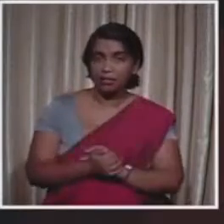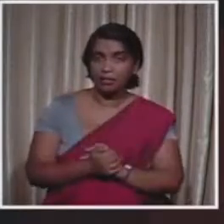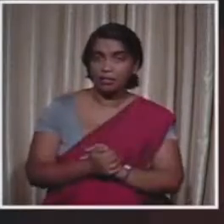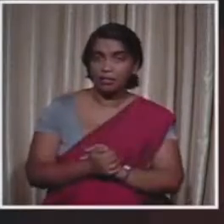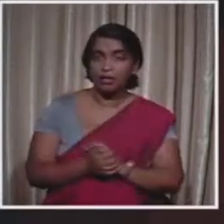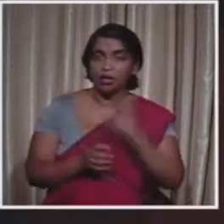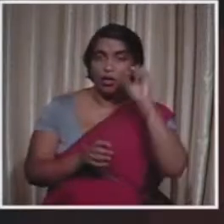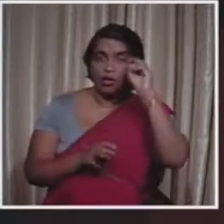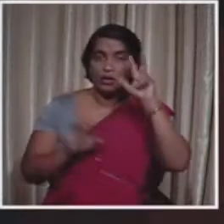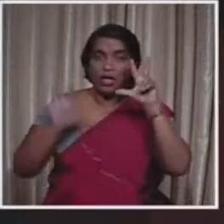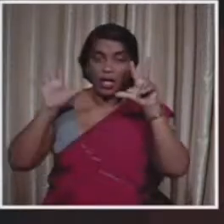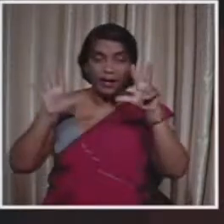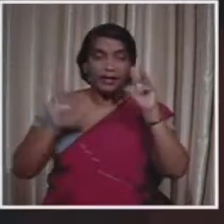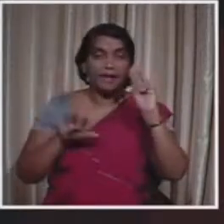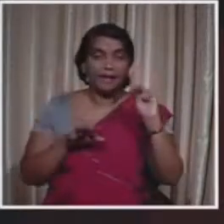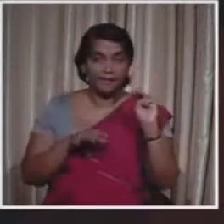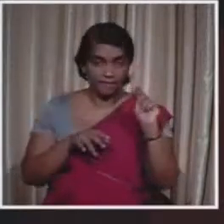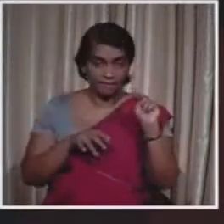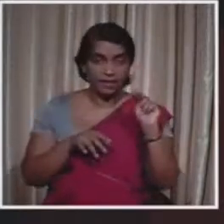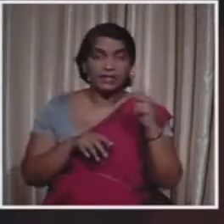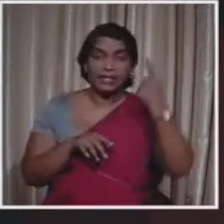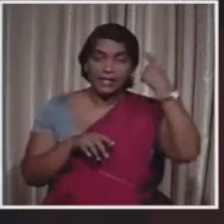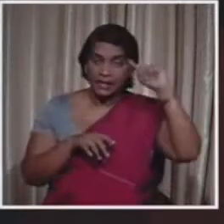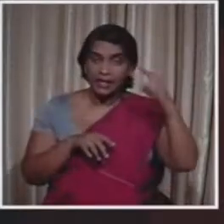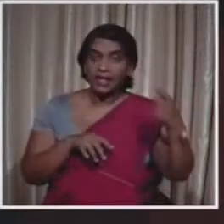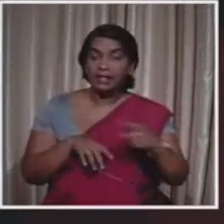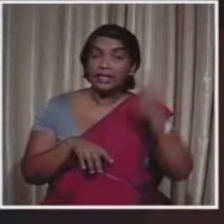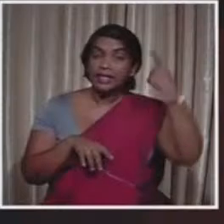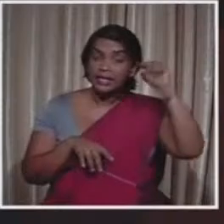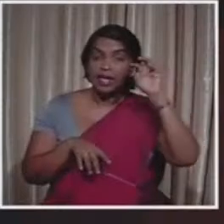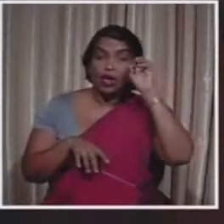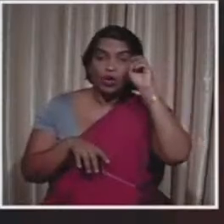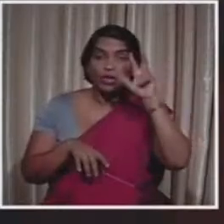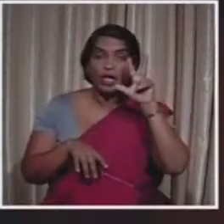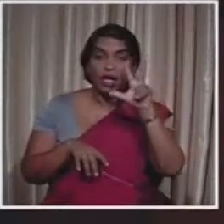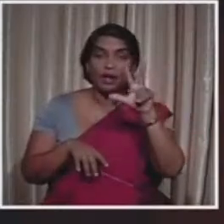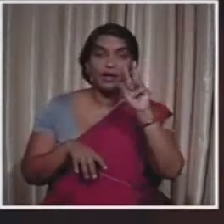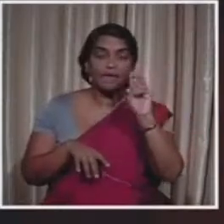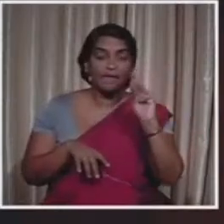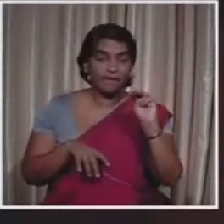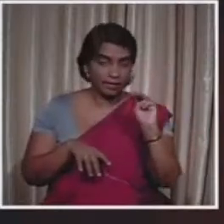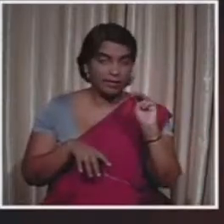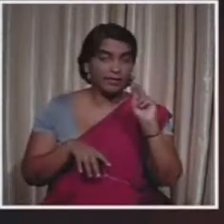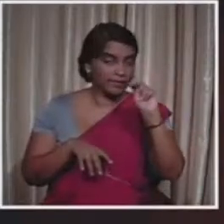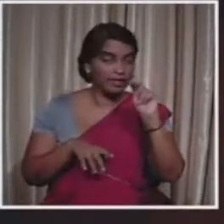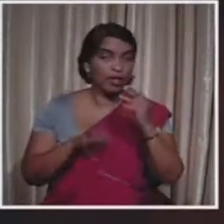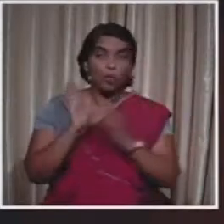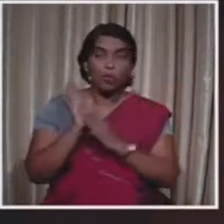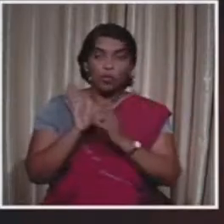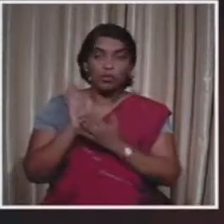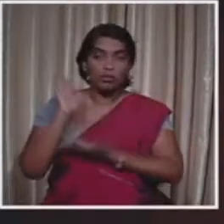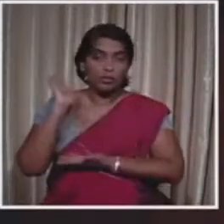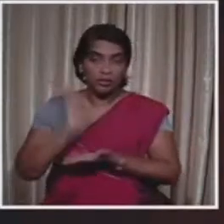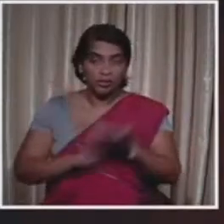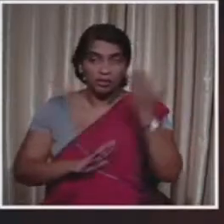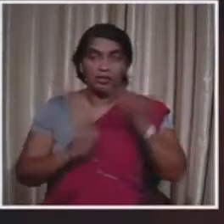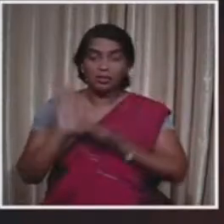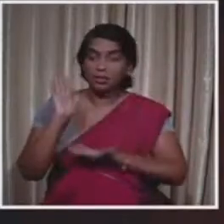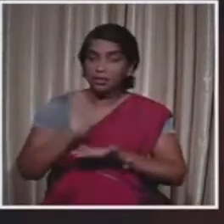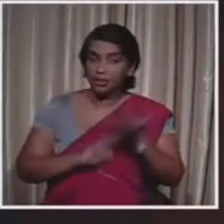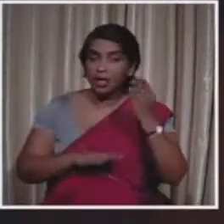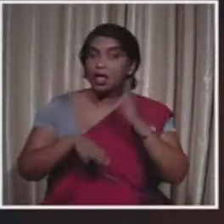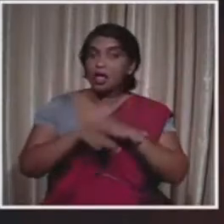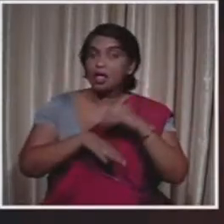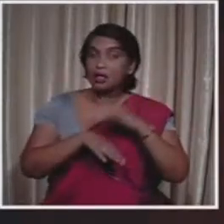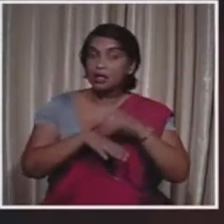उदय अटाई विस्सटतमाई दबसे उदय अटाई विस्सटतमाई मुत्तुराज वेल पर्यंतें पिटात्वेन्ने एक पिटात्वेन्ने